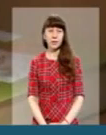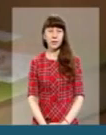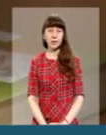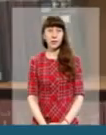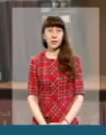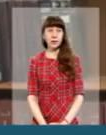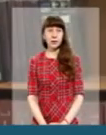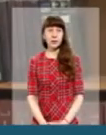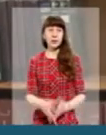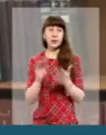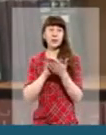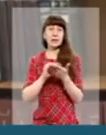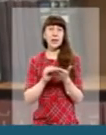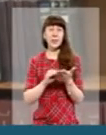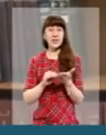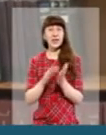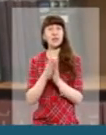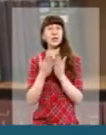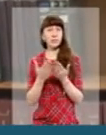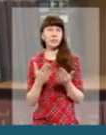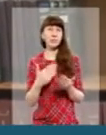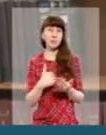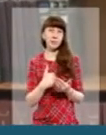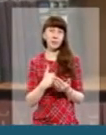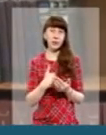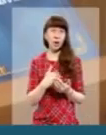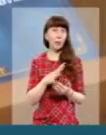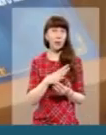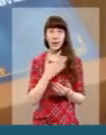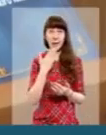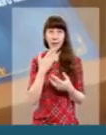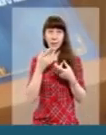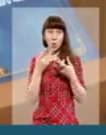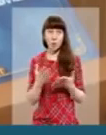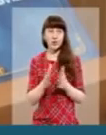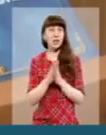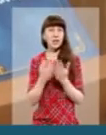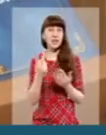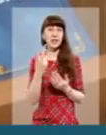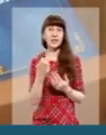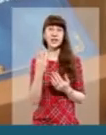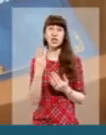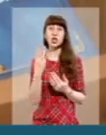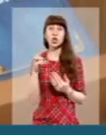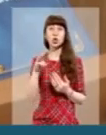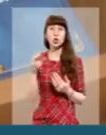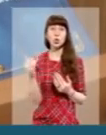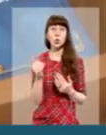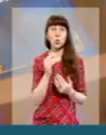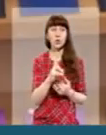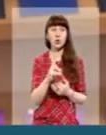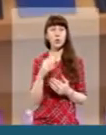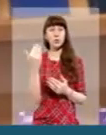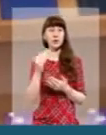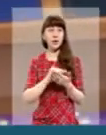Айта кетейік, кітап таралымы 2000 дана. Қаламгер өз кітабында архивтік, эпистолярлық құжаттар мен артефактілерді,